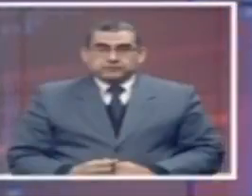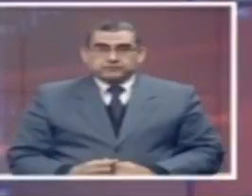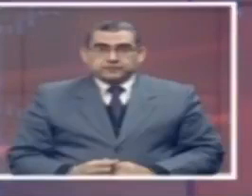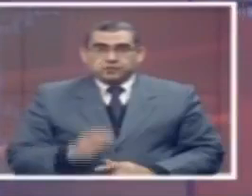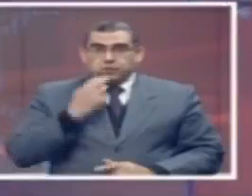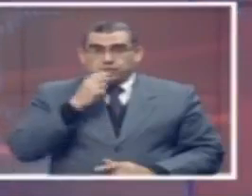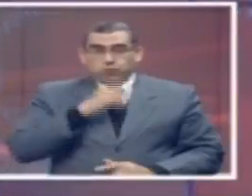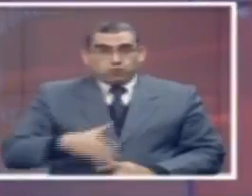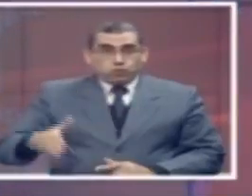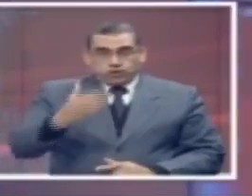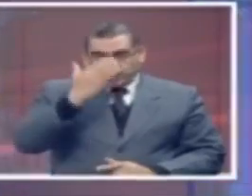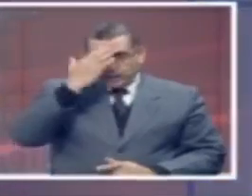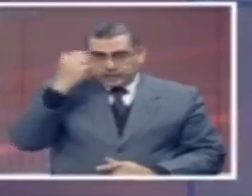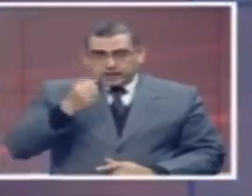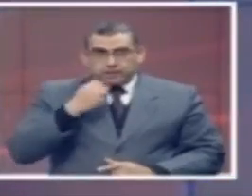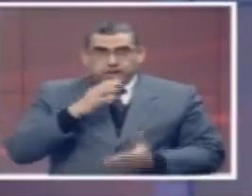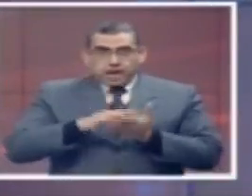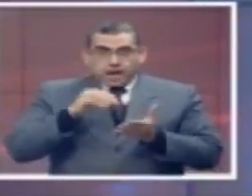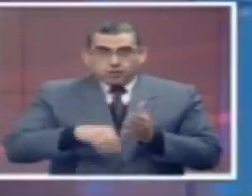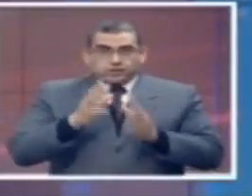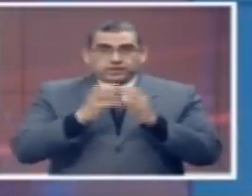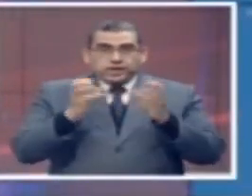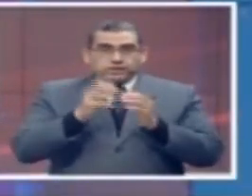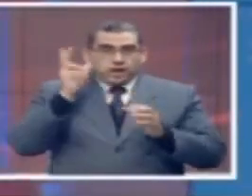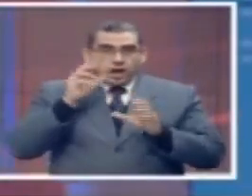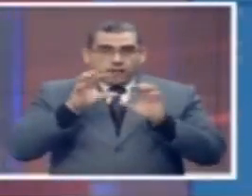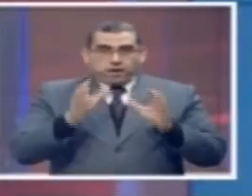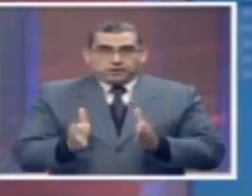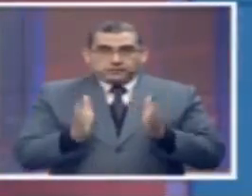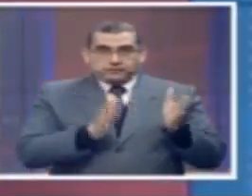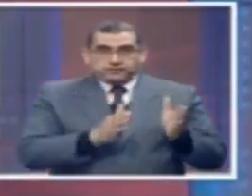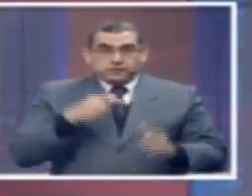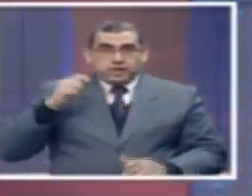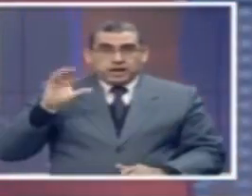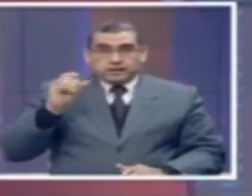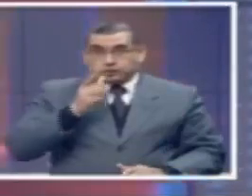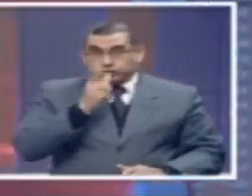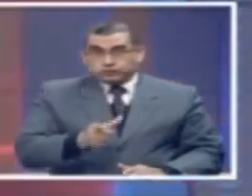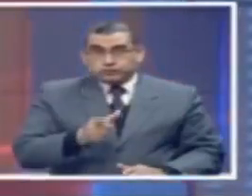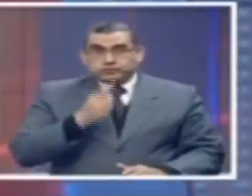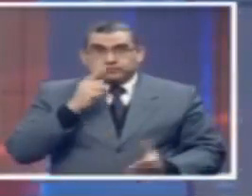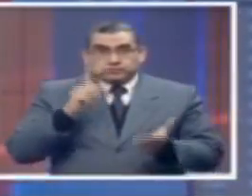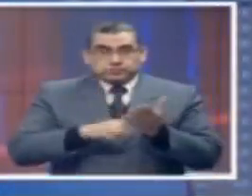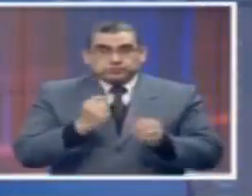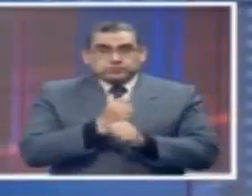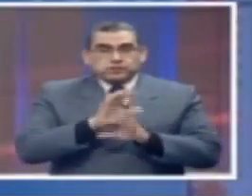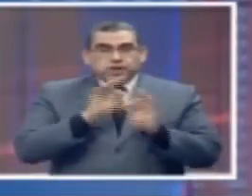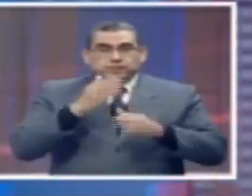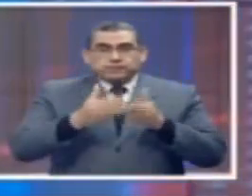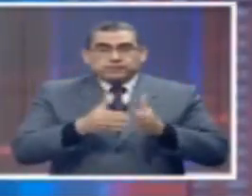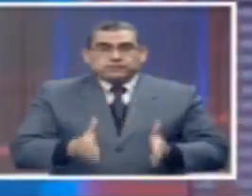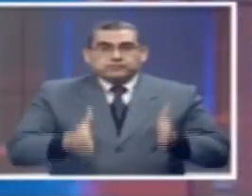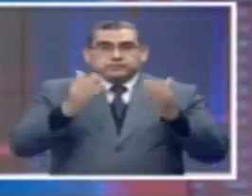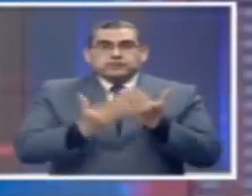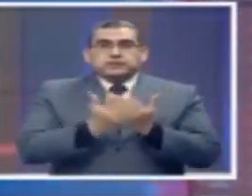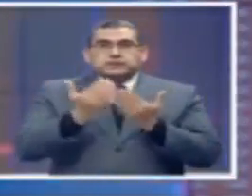السيدات والسادة، نحييكم إلى حضراتكم. تفاصيل نشرة الأخبار. وجه الرئيس عبد الفتاح السيسي بأن تكون المنشآت